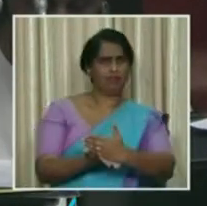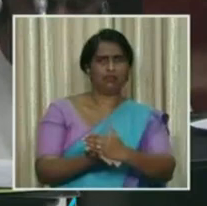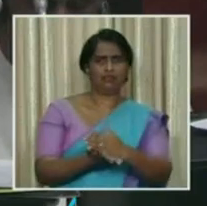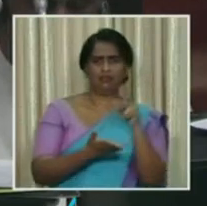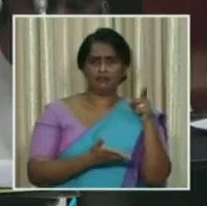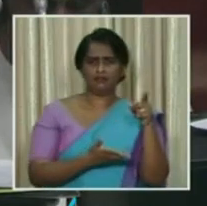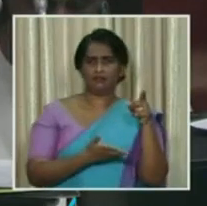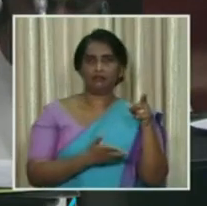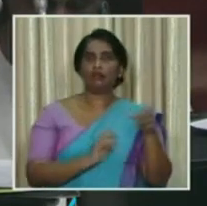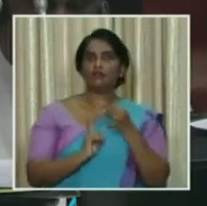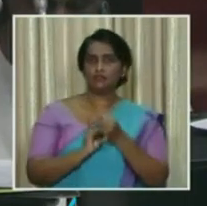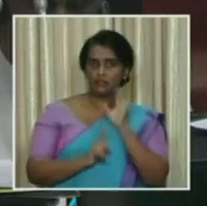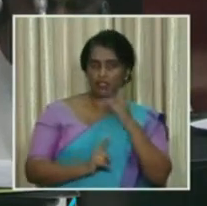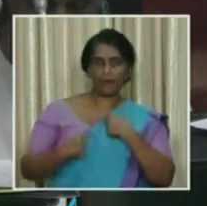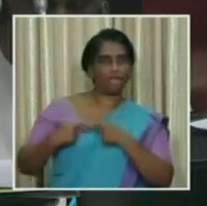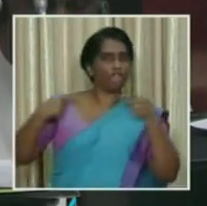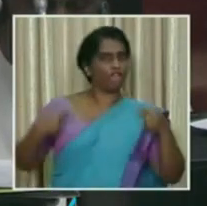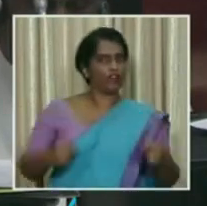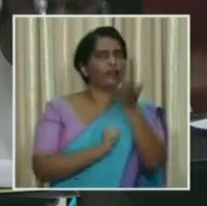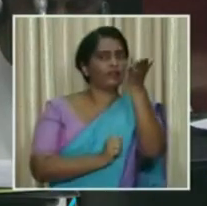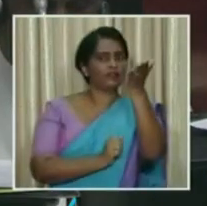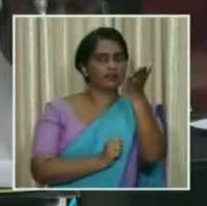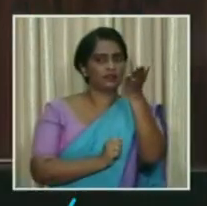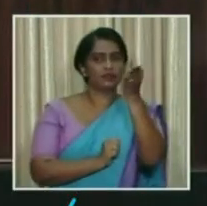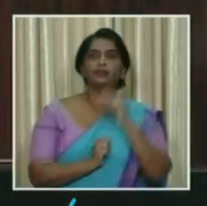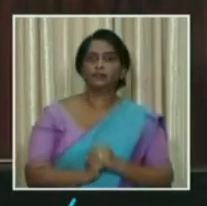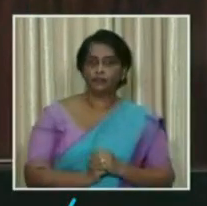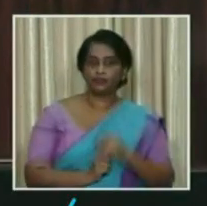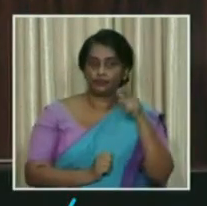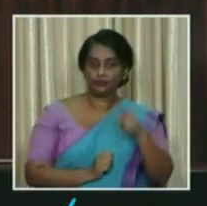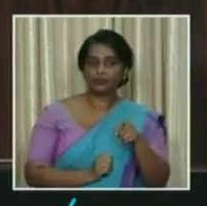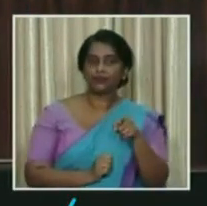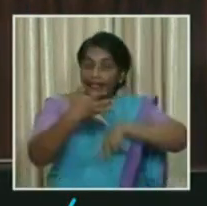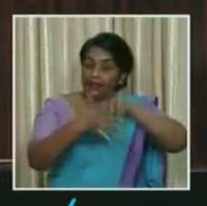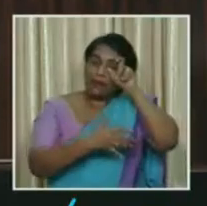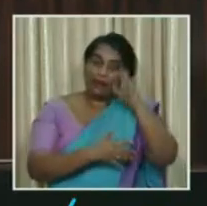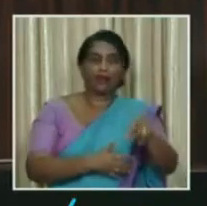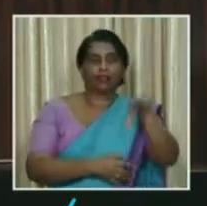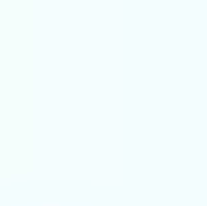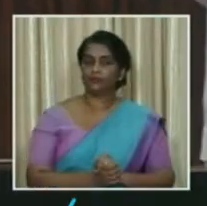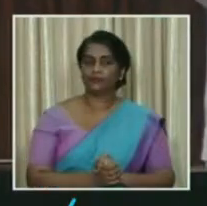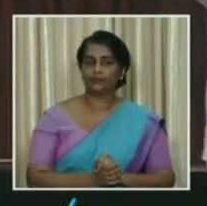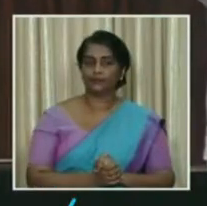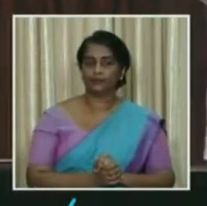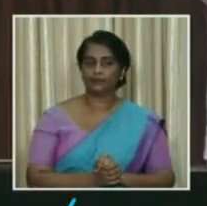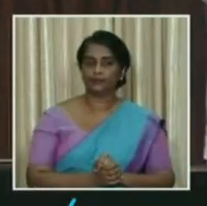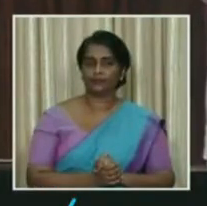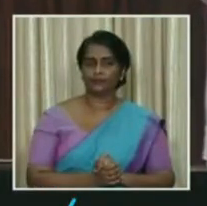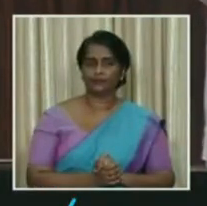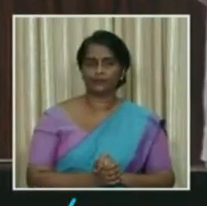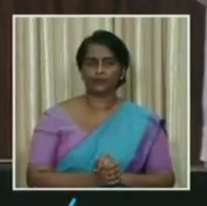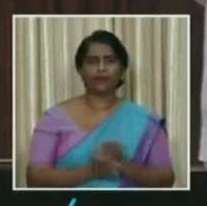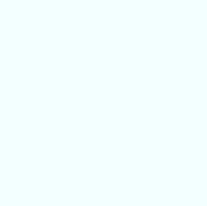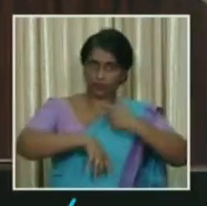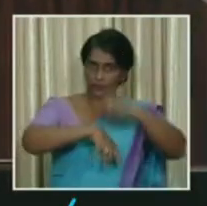නම් ඔබතුමා ජනාධිපතිතුමාට විරුද්ධව වැඩ කරන පුද්ගලෙක් බවට පත් වෙනවා. ඔබතුමා මේ නිවේදනය හරියට කියවන්න. ඔබතුමාලට මොනවාද